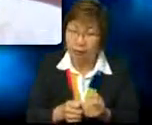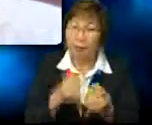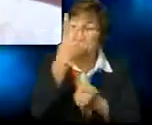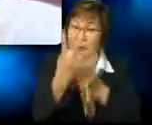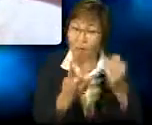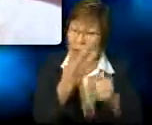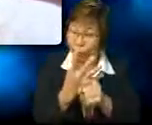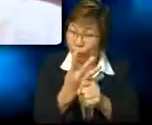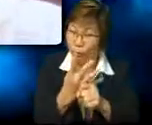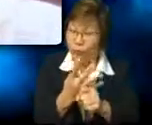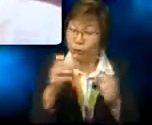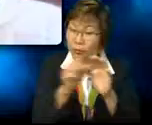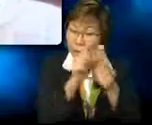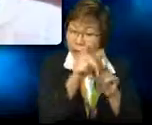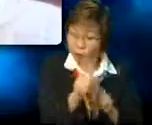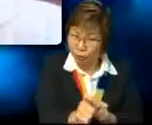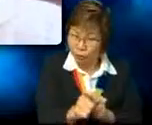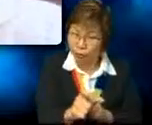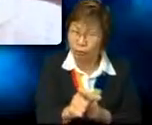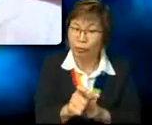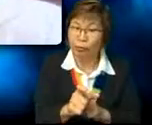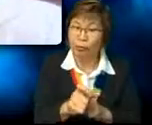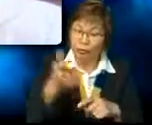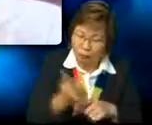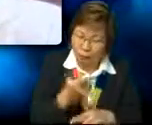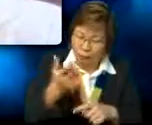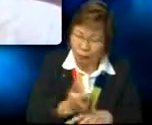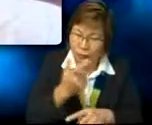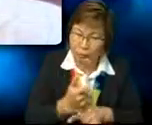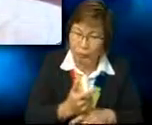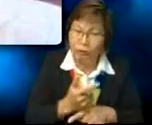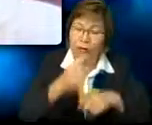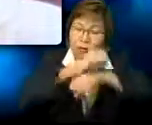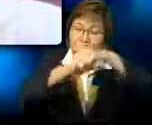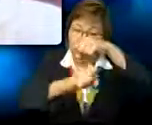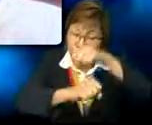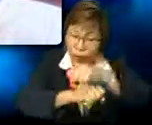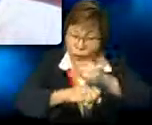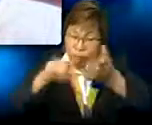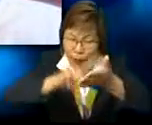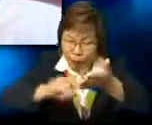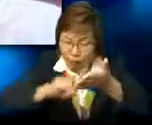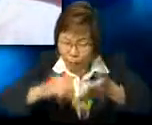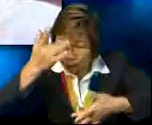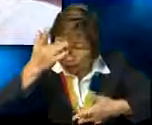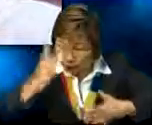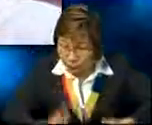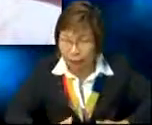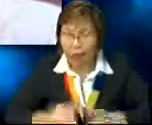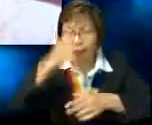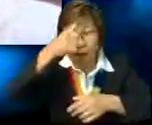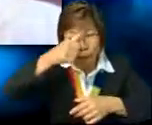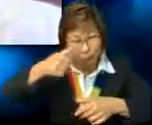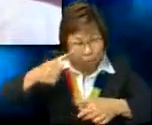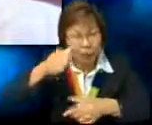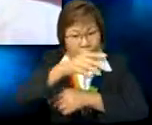di mana seseorang itu akan menjalani latihan yang berstruktur yang melibatkan pemeriksaan pesakit,